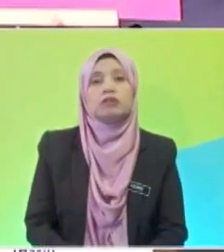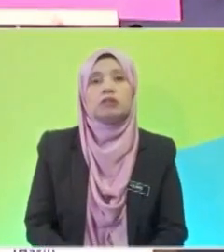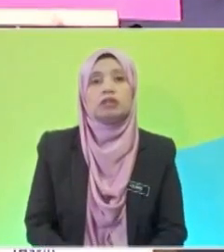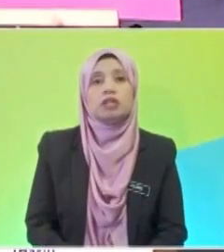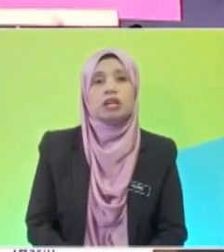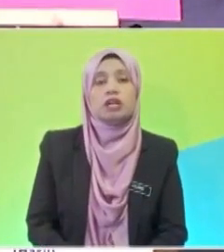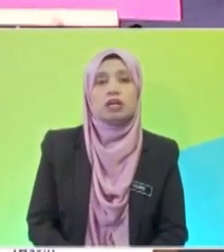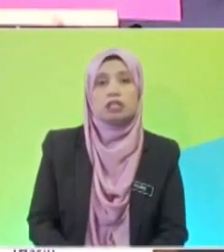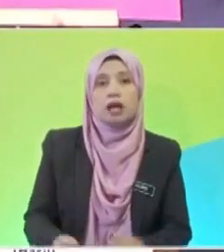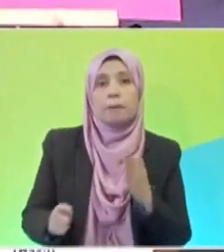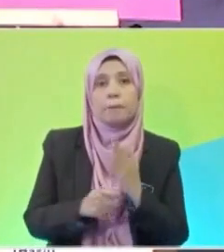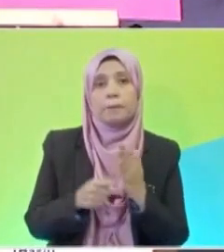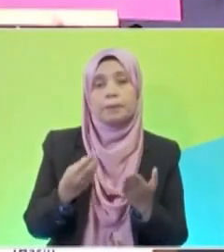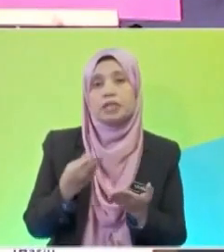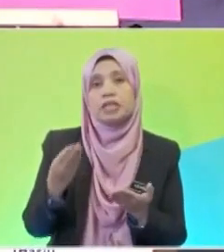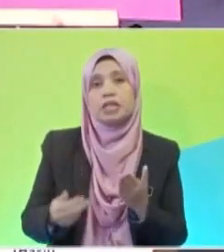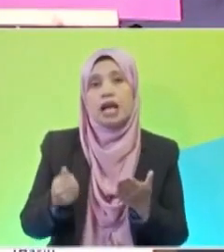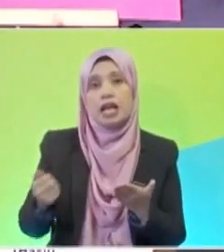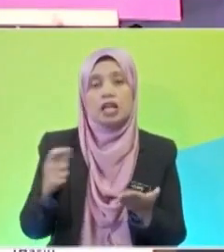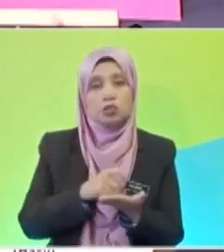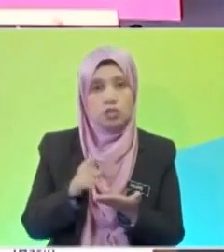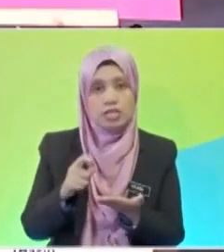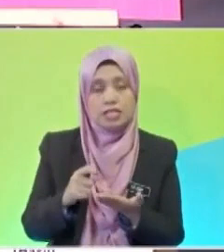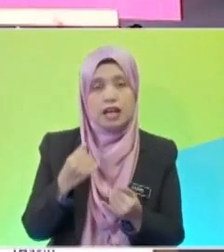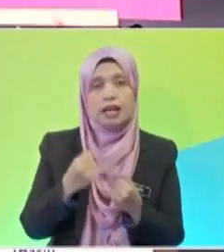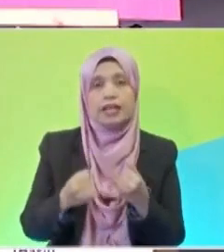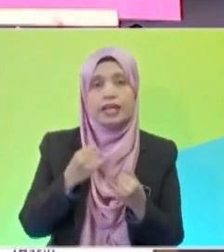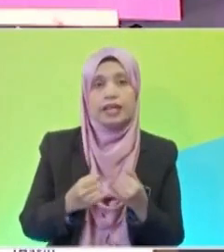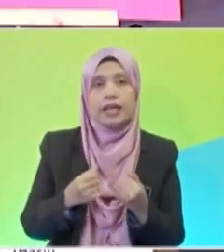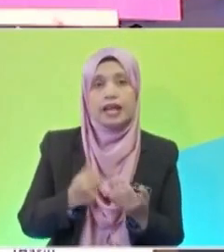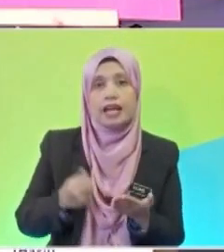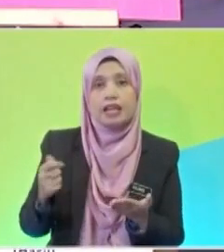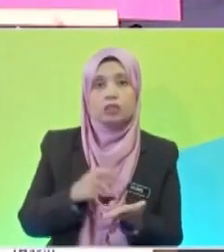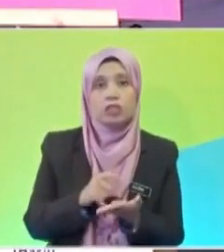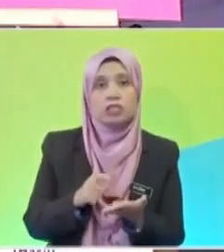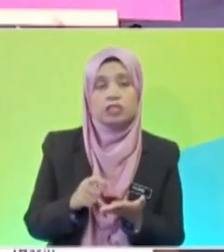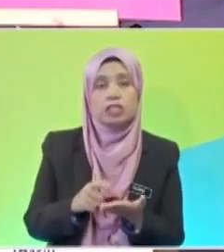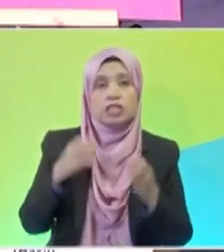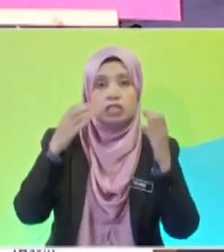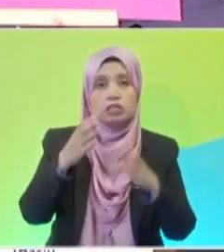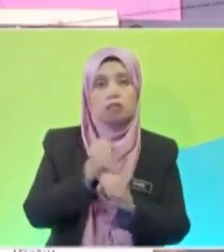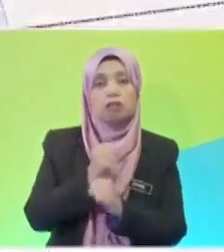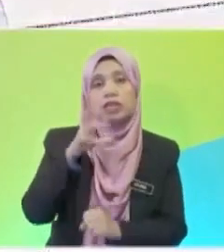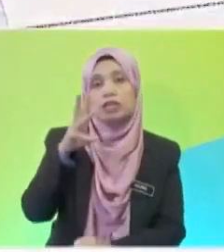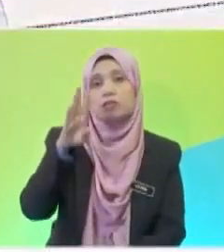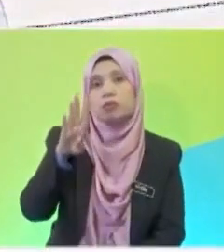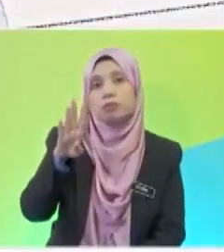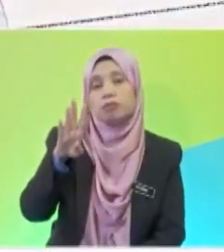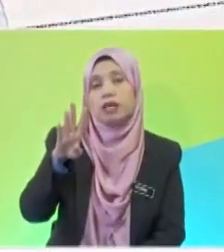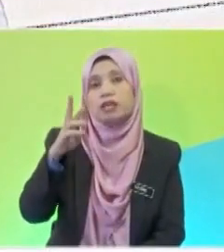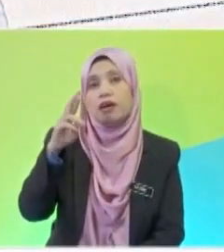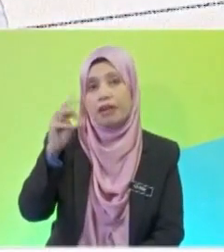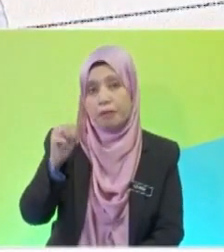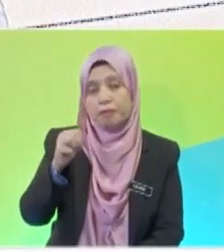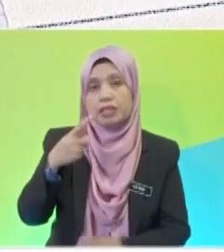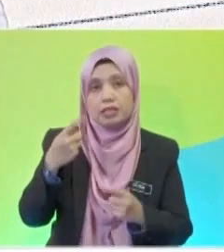Okey. Inventory awal, tambah beli alat tulis. Yang baru, inventory akhir. Alat tulis Inventory alat tulis. Baik. Cikgu dapat RM64. RM64 adalah